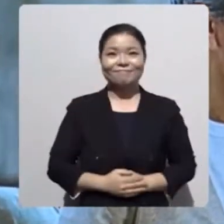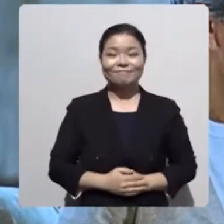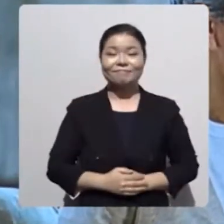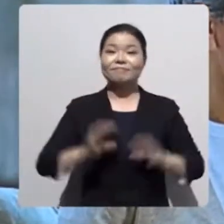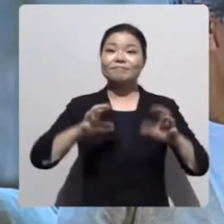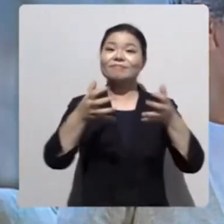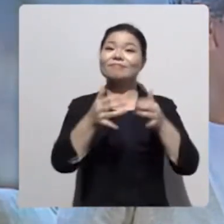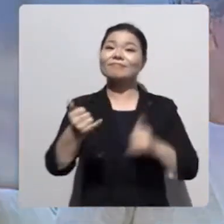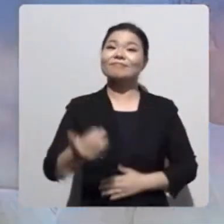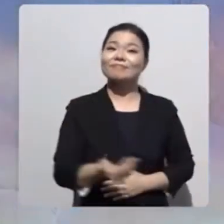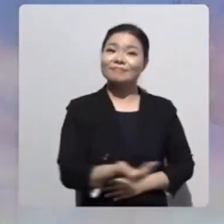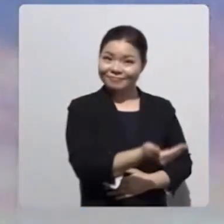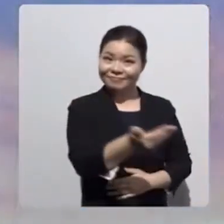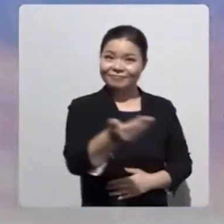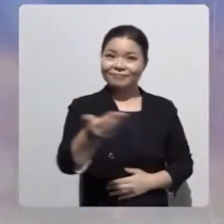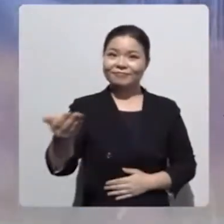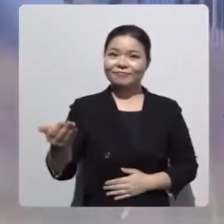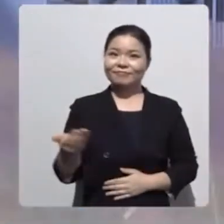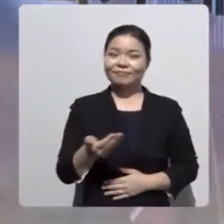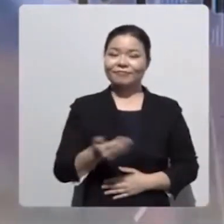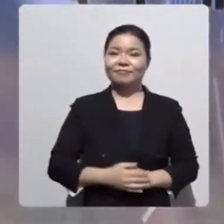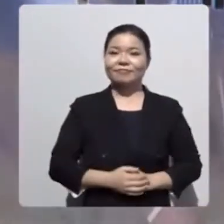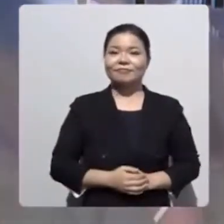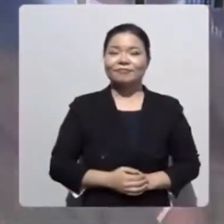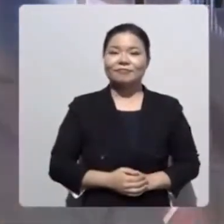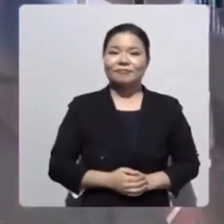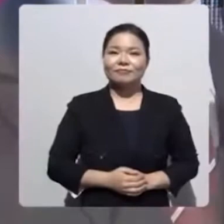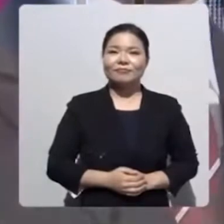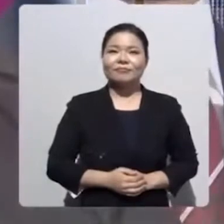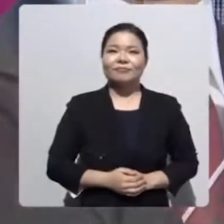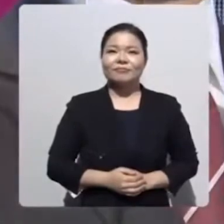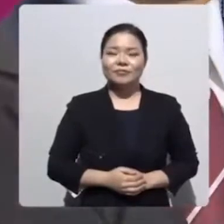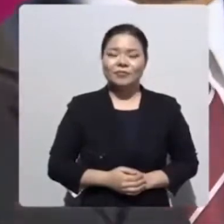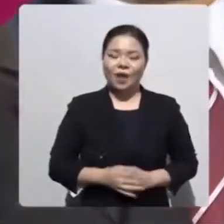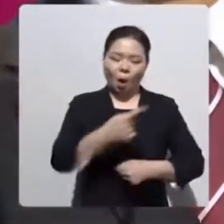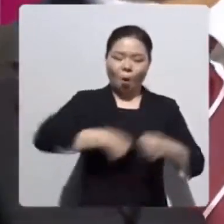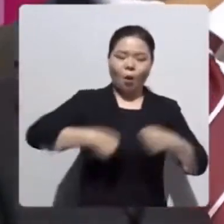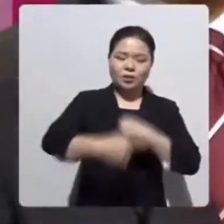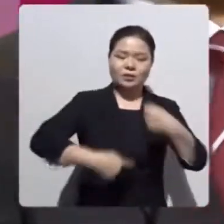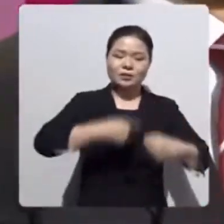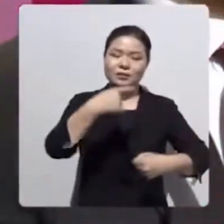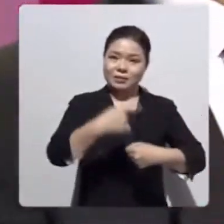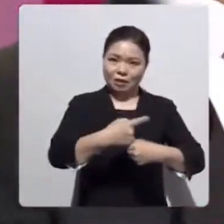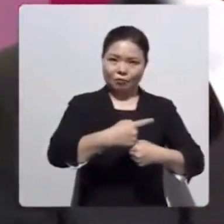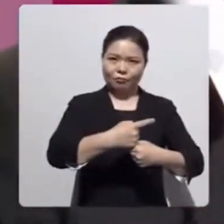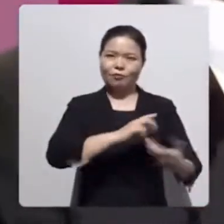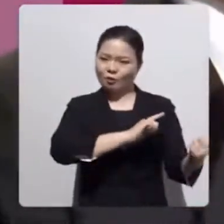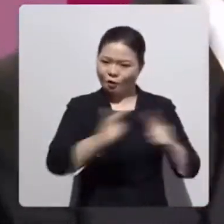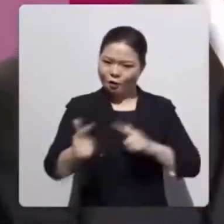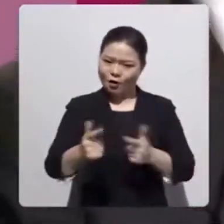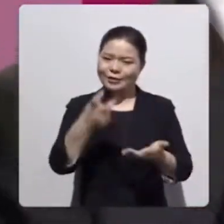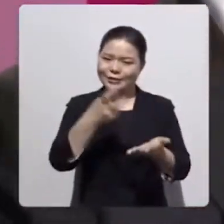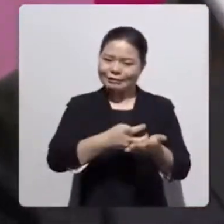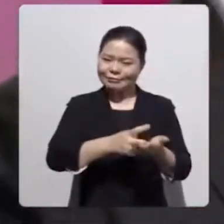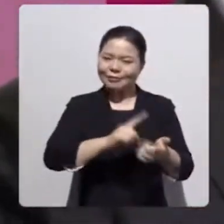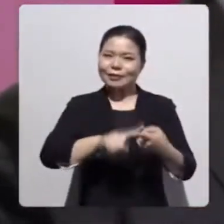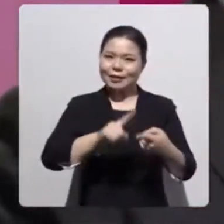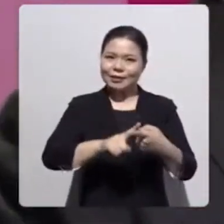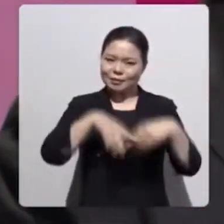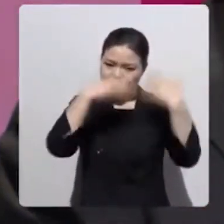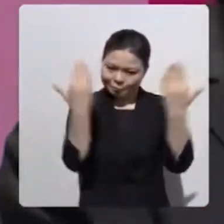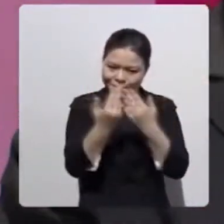국민 여러분, 탈원전 정책을 포함한 국가 에너지 정책을 전면 재구축하겠습니다.